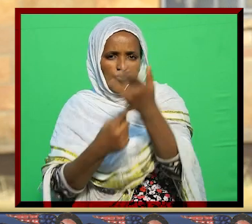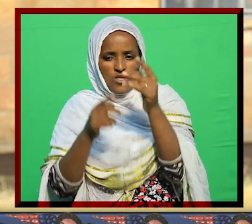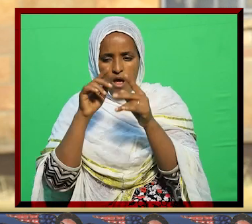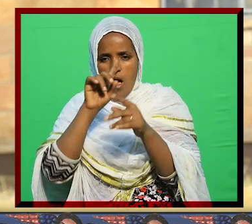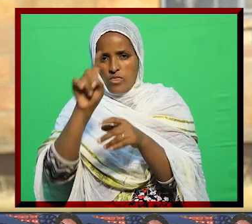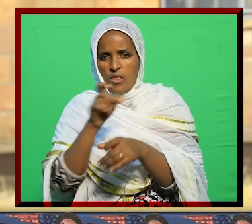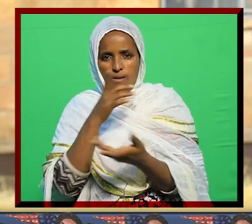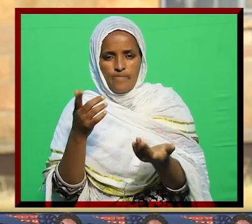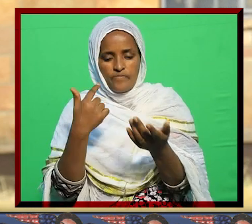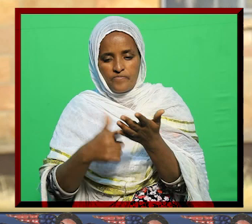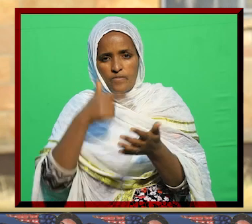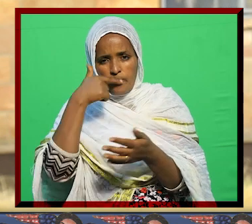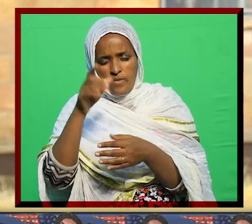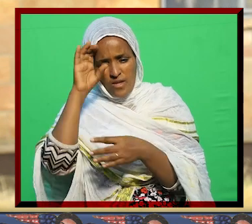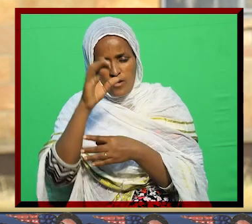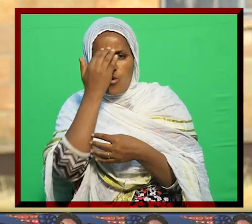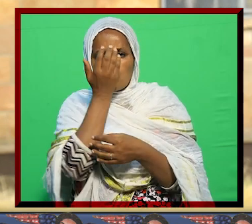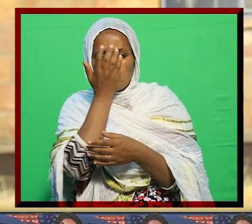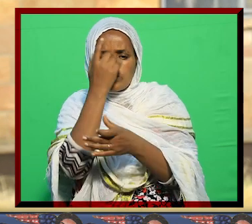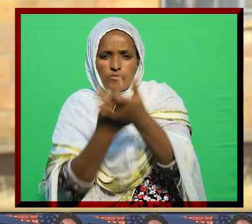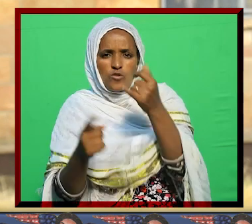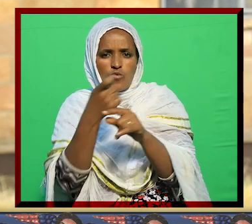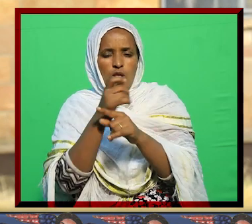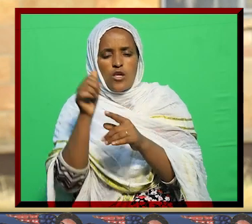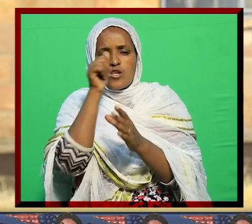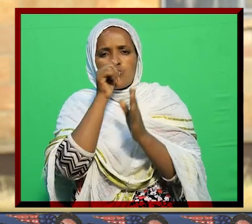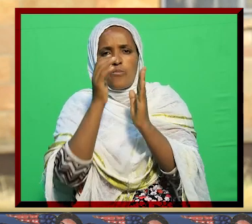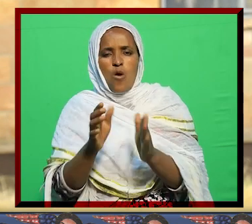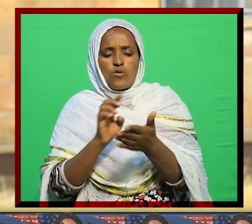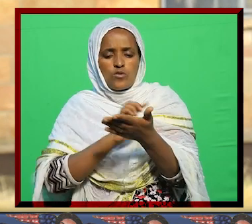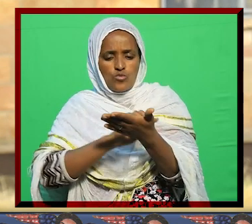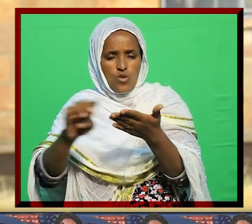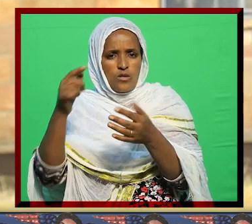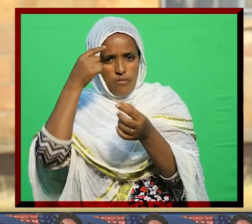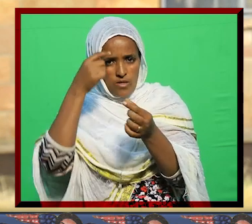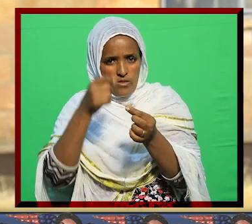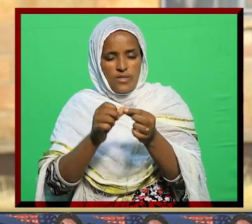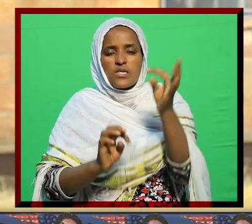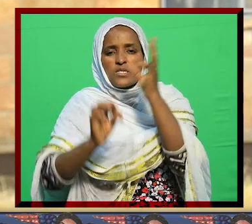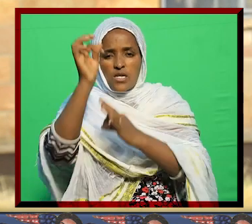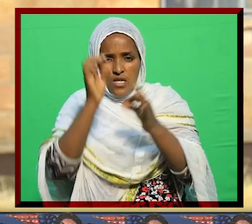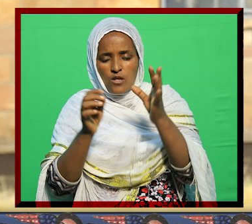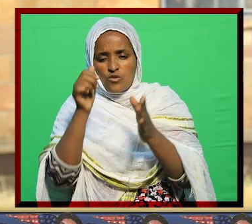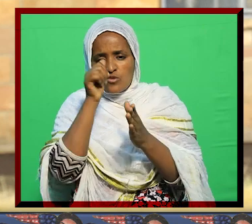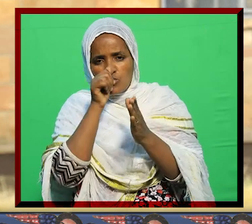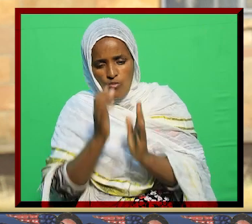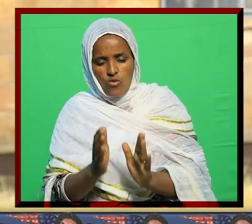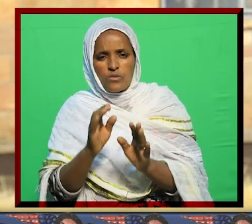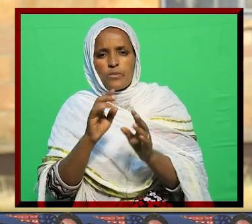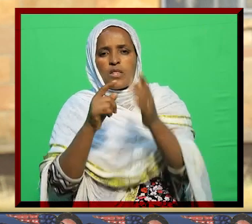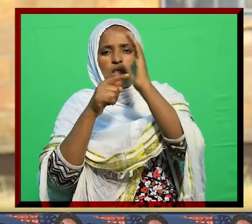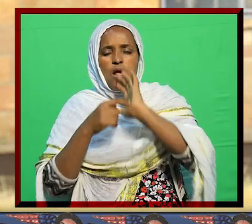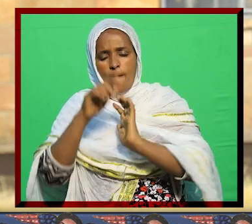አይጠይቅም። እኔ የምለው የግድ ኦርቶዶክሳዊ መሆን አይጠይቅም። ኢትዮጵያውያን ቅዱሳንን ለማሰብ እንደ ታሪክም እንደ ኢትዮጵያዊነትም